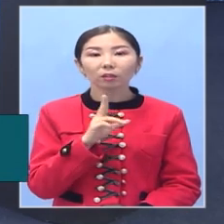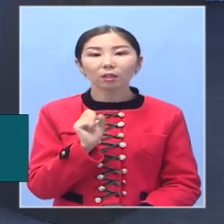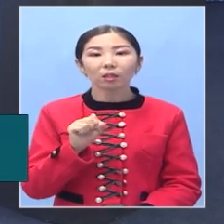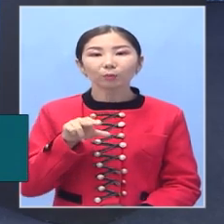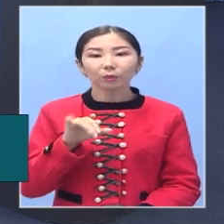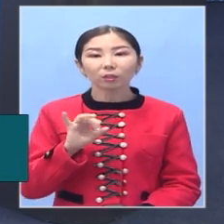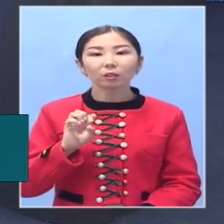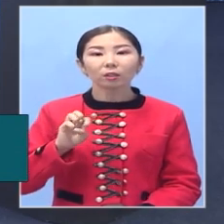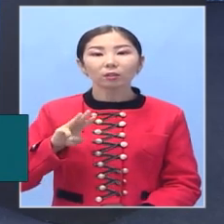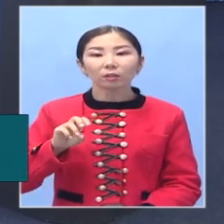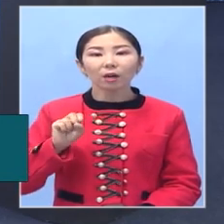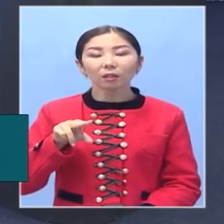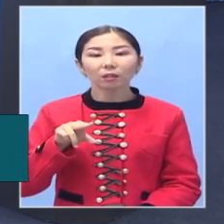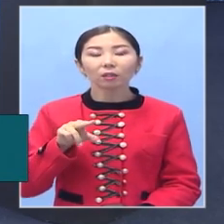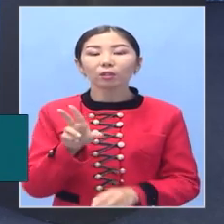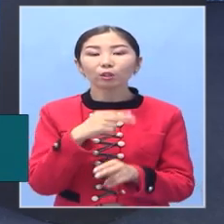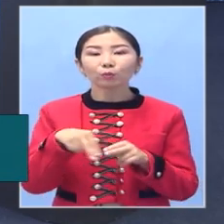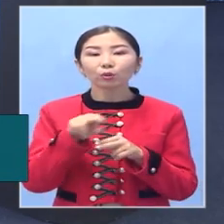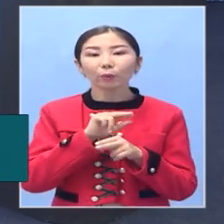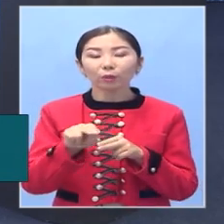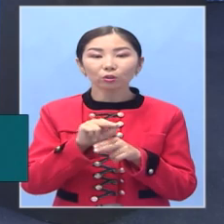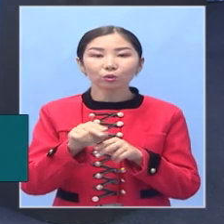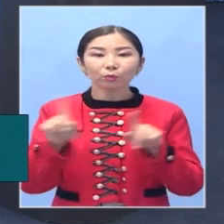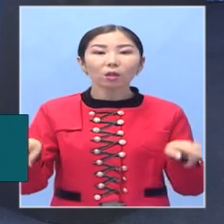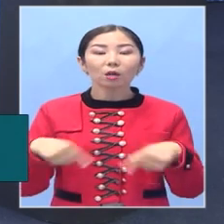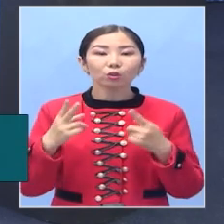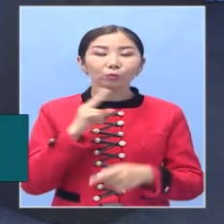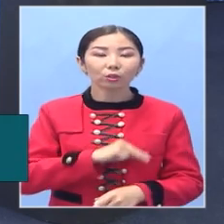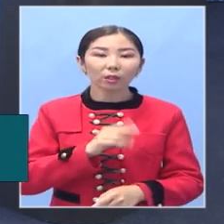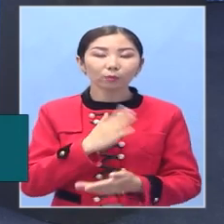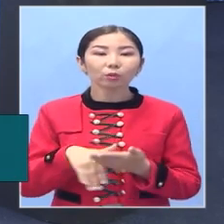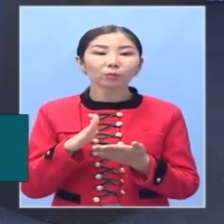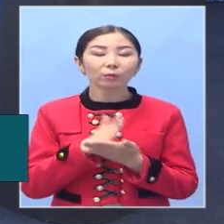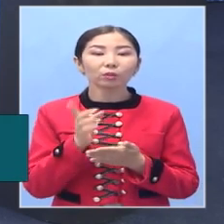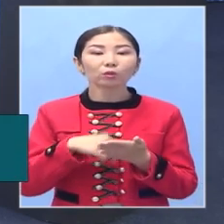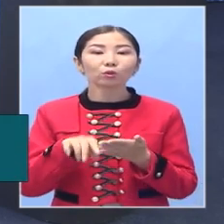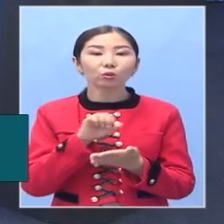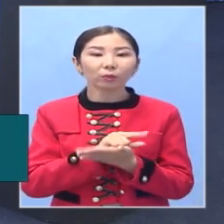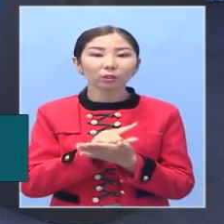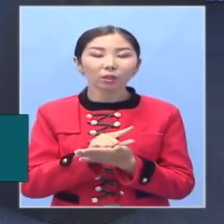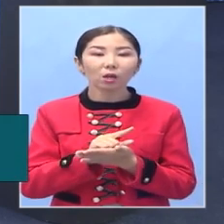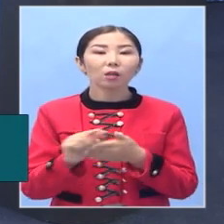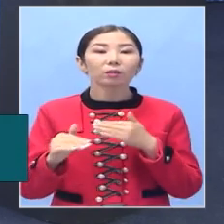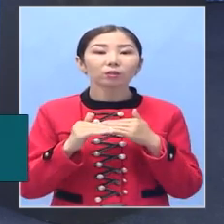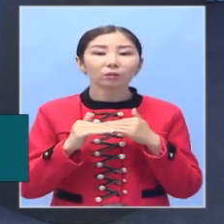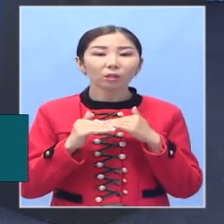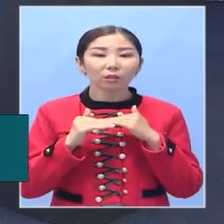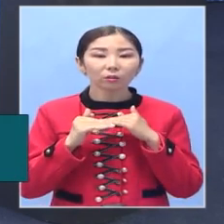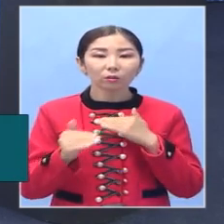Осы күрдөлүү жөндөө менен жанагы кайта куруу жумуштары болсо, ал жерде обязательно жанагы тротуар каралат.